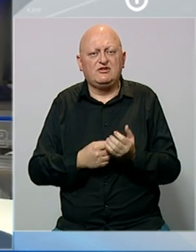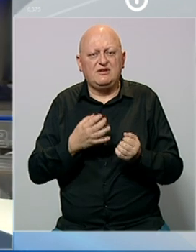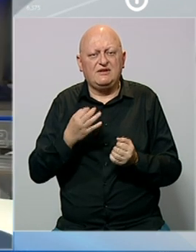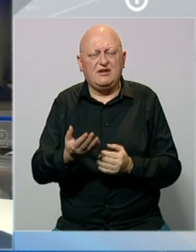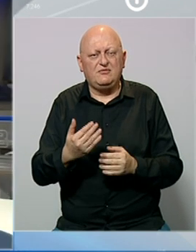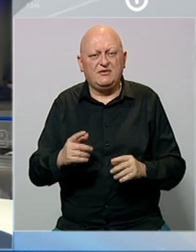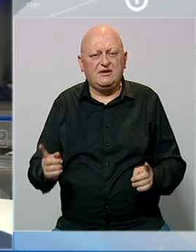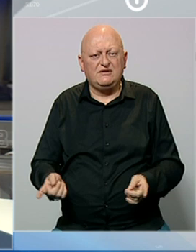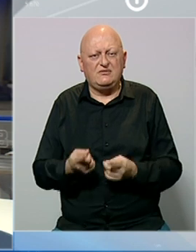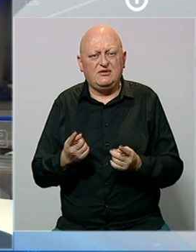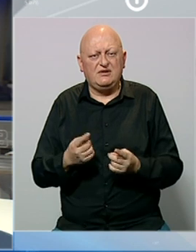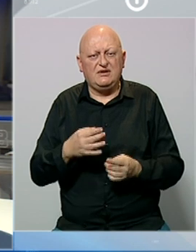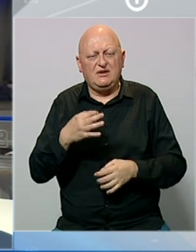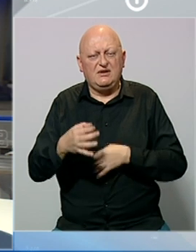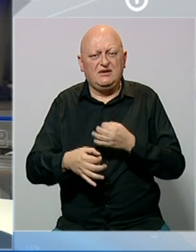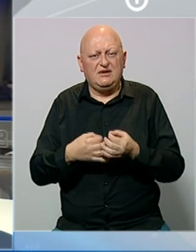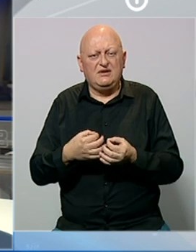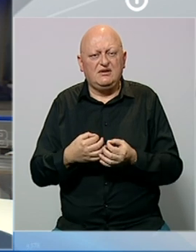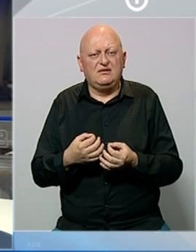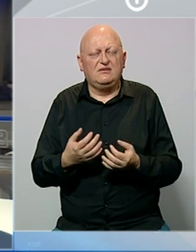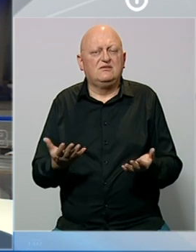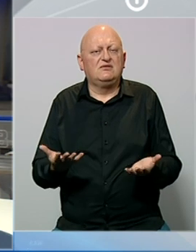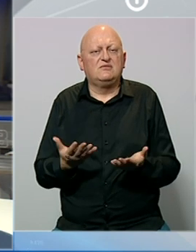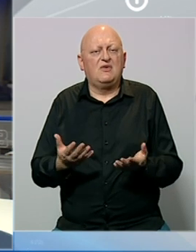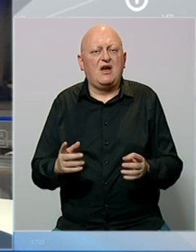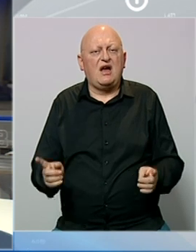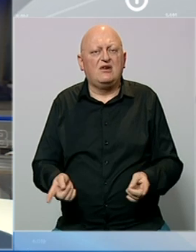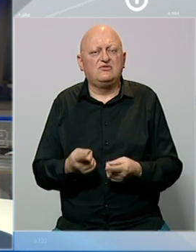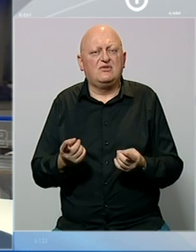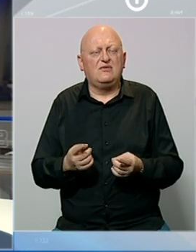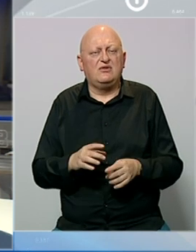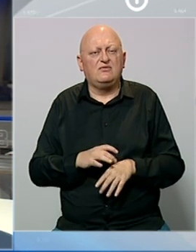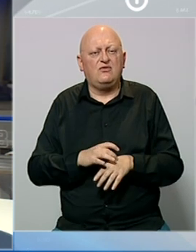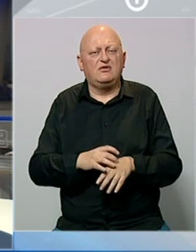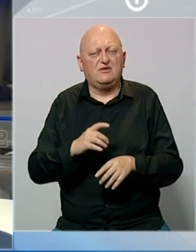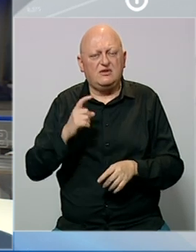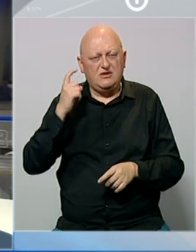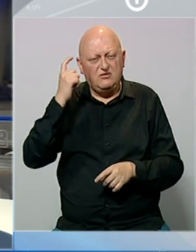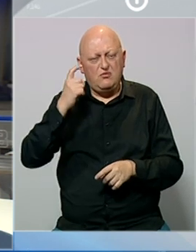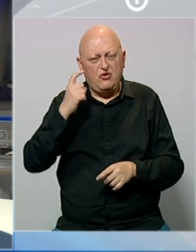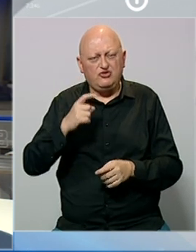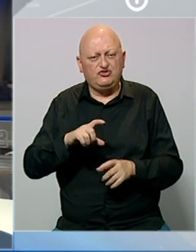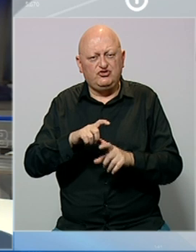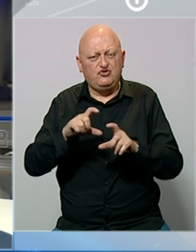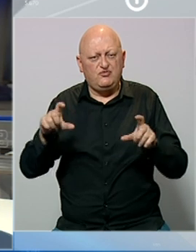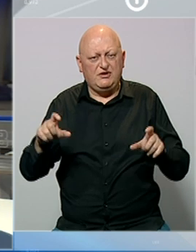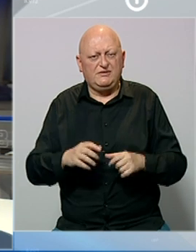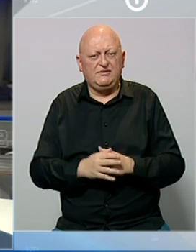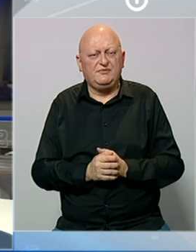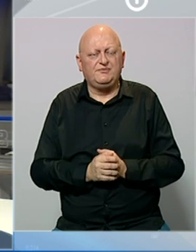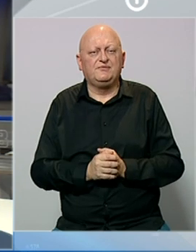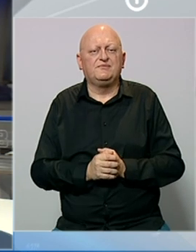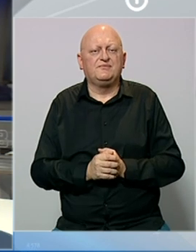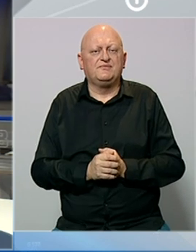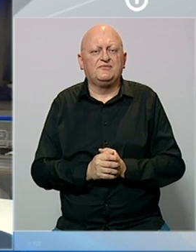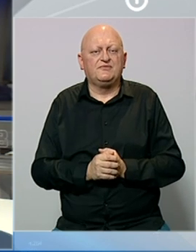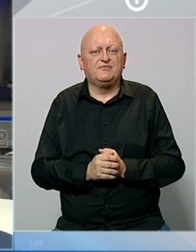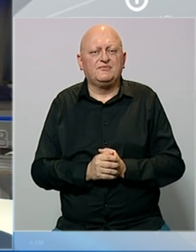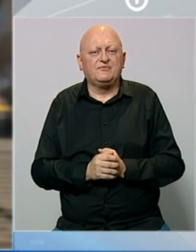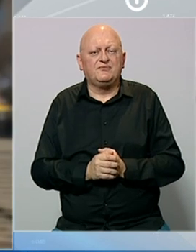Posljednji je dan predizborne kampanje. Istraživali smo kakvu su kampanju vodili politički subjekti.